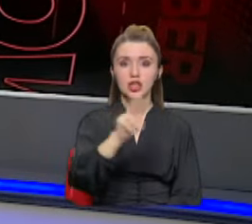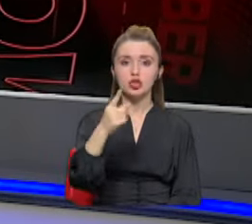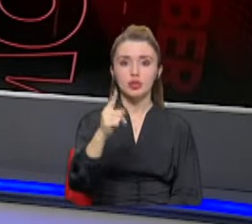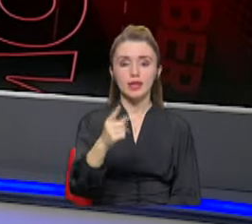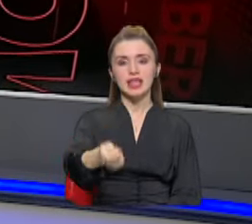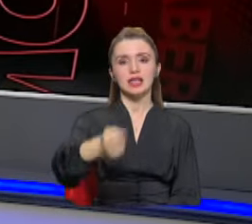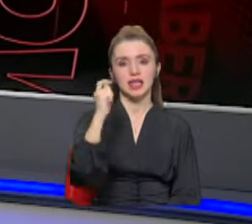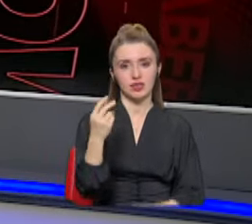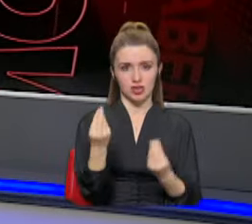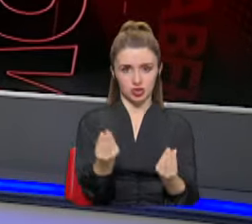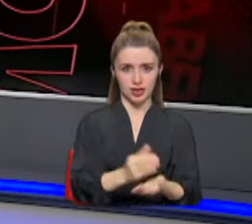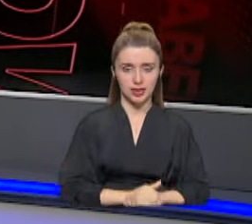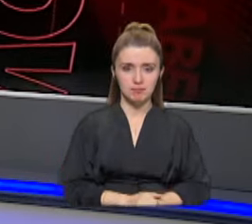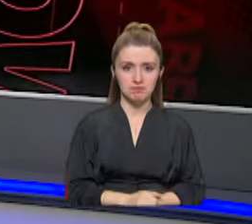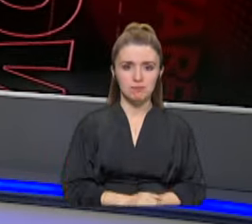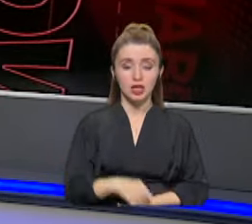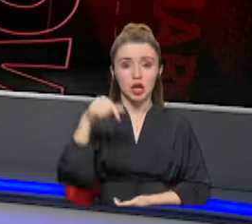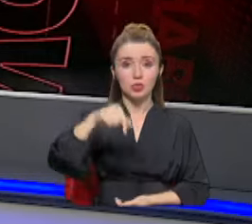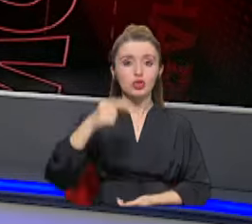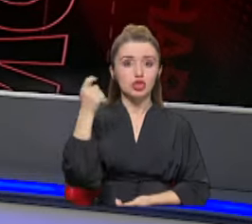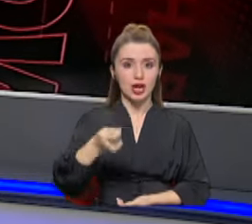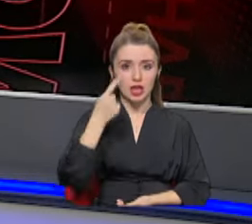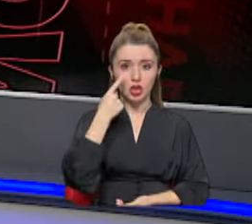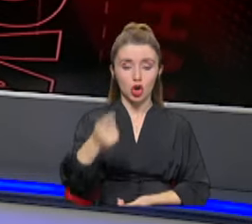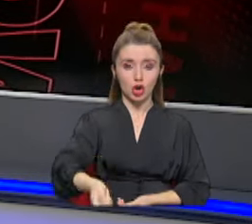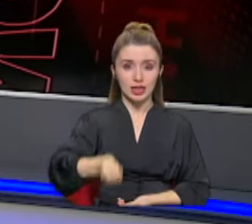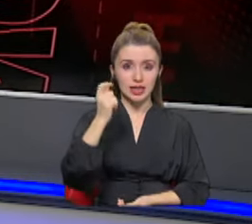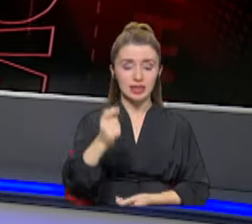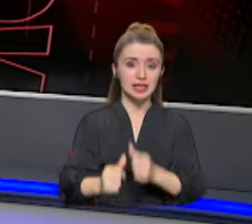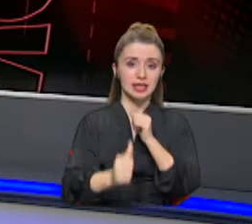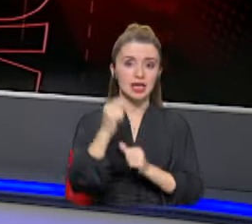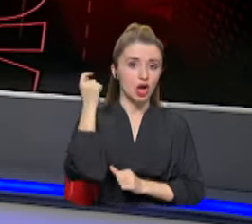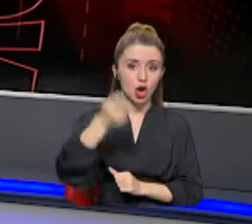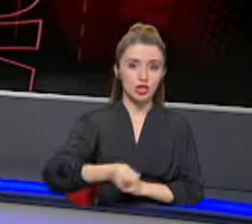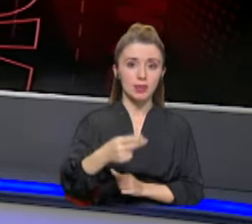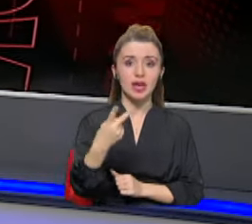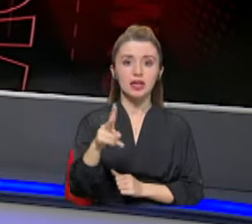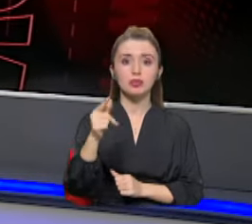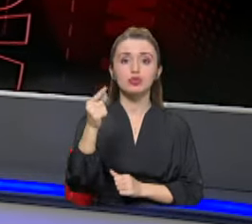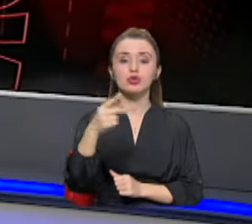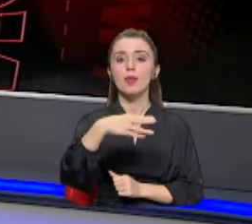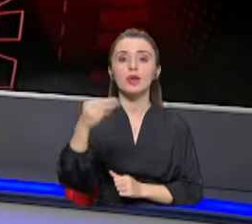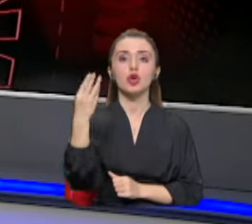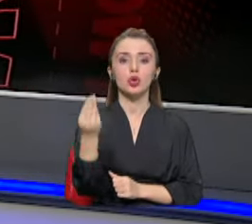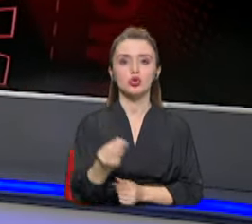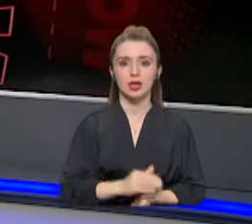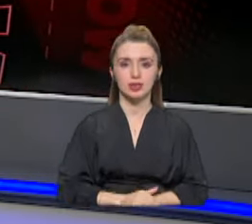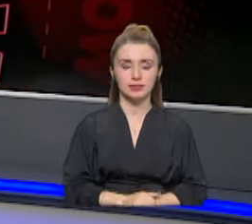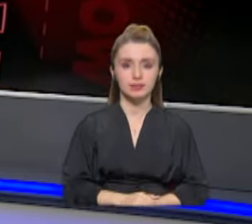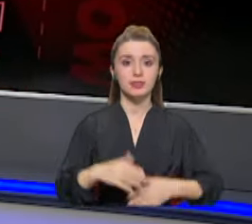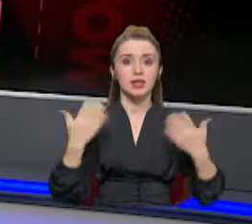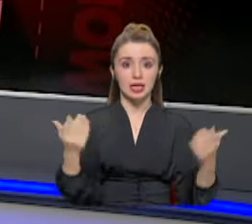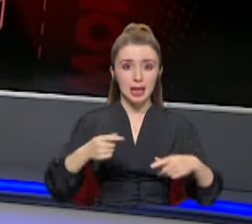da kredi kullandırılacak. Mevcut şartlarda o kredinin geri ödemesi 2,5 milyon lirayı buluyor.